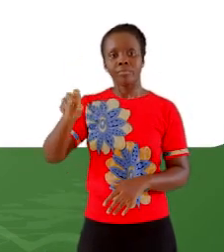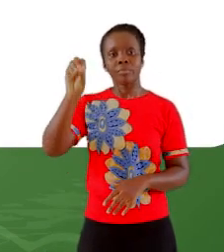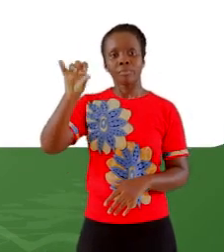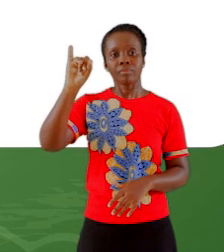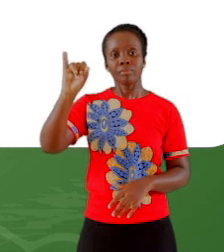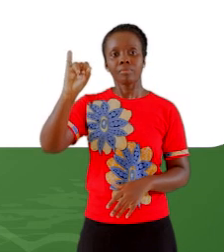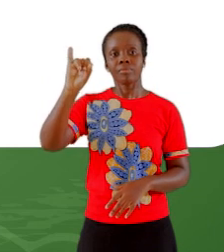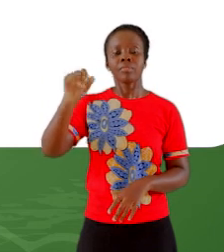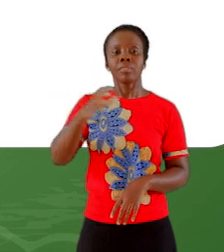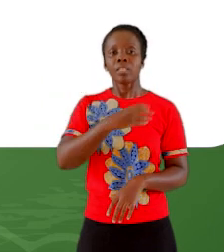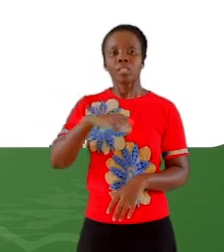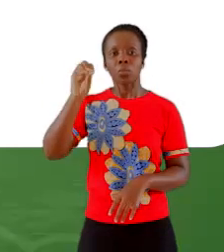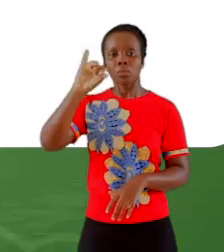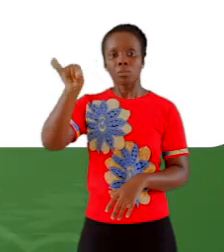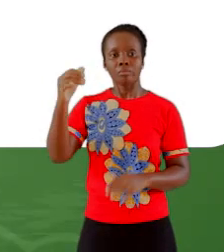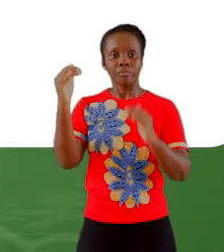On donne un point A.